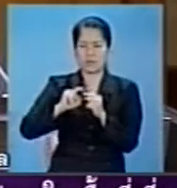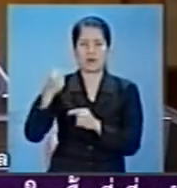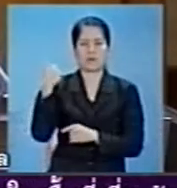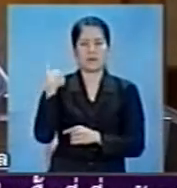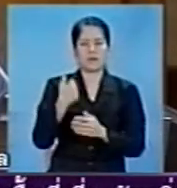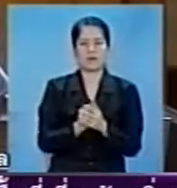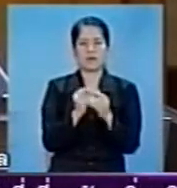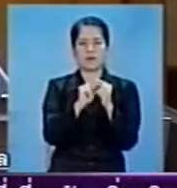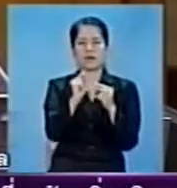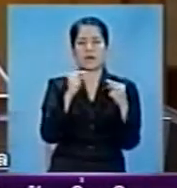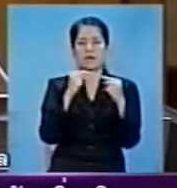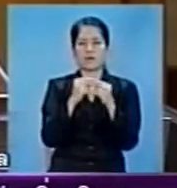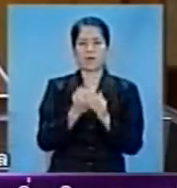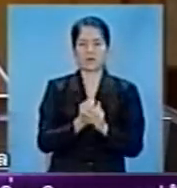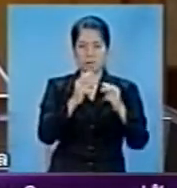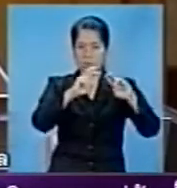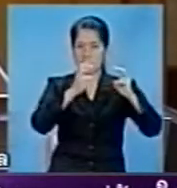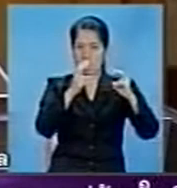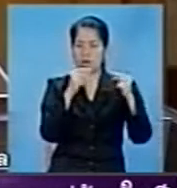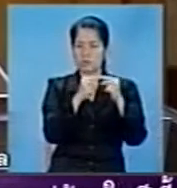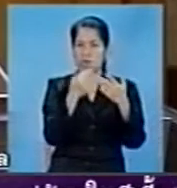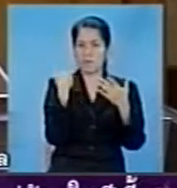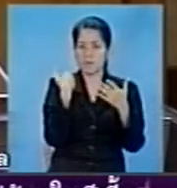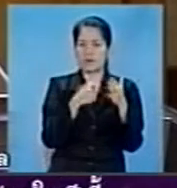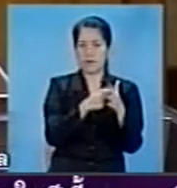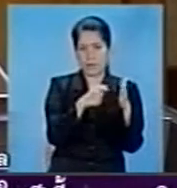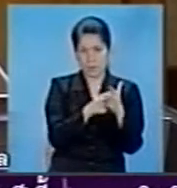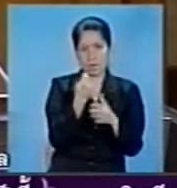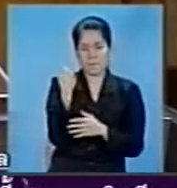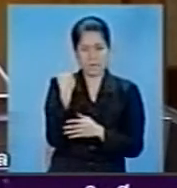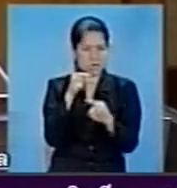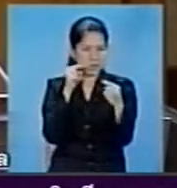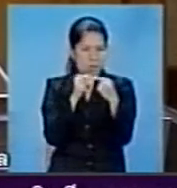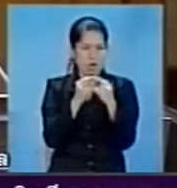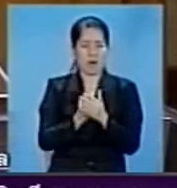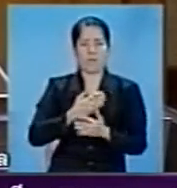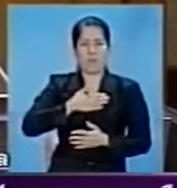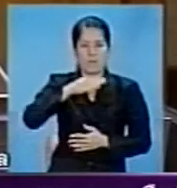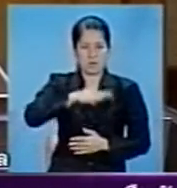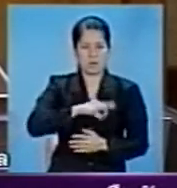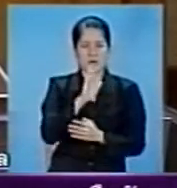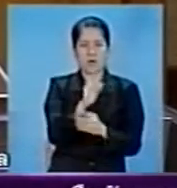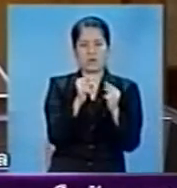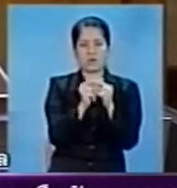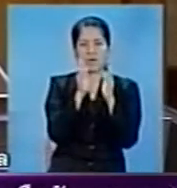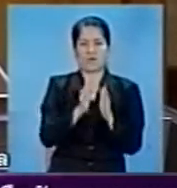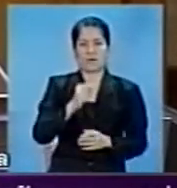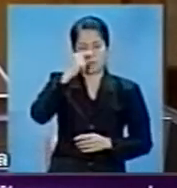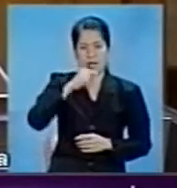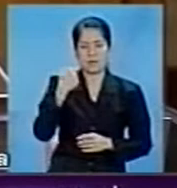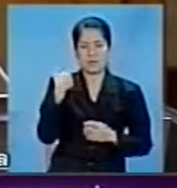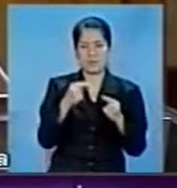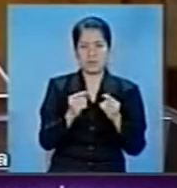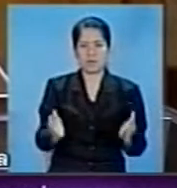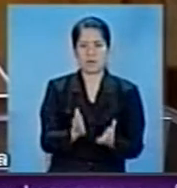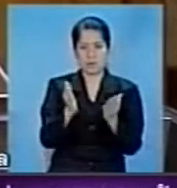เรื่องก็เป็นเรื่องที่ผมคิดว่ามีเหตุมีผลโดนใจพี่น้องประชาชนเขาก็เป็นมวลชนที่มาสนับสนุน